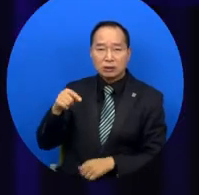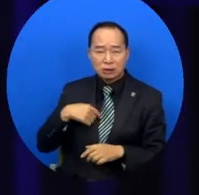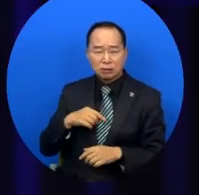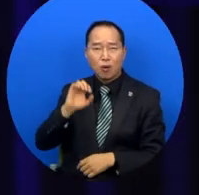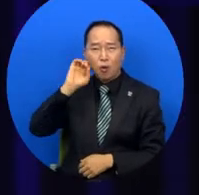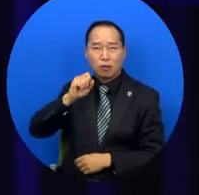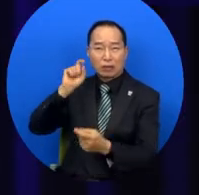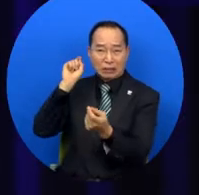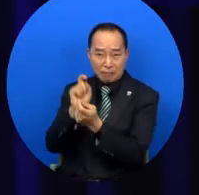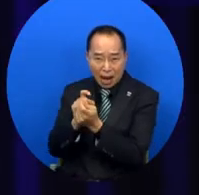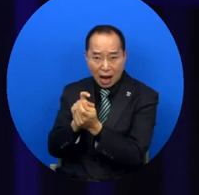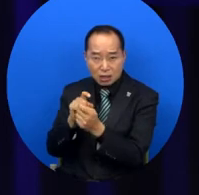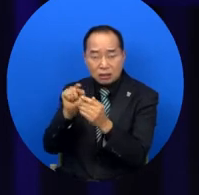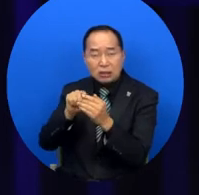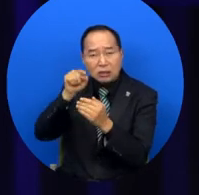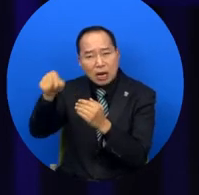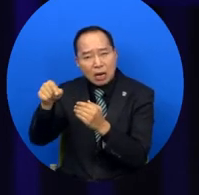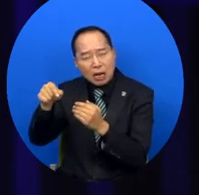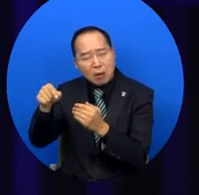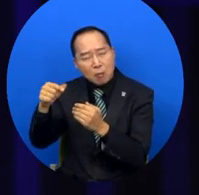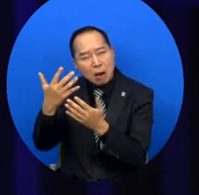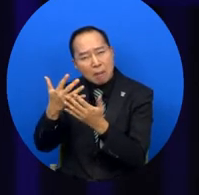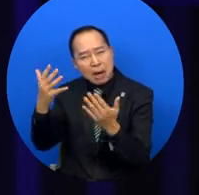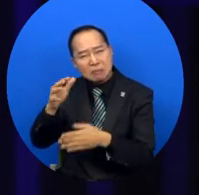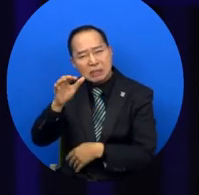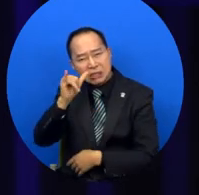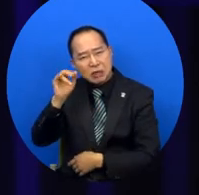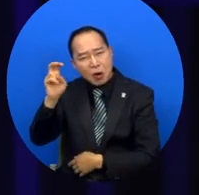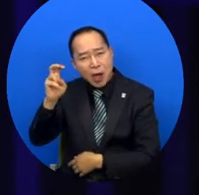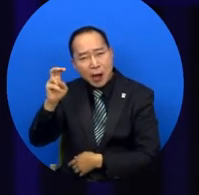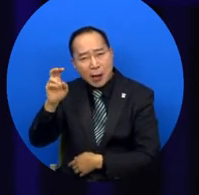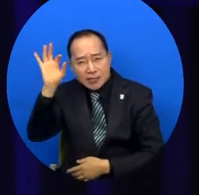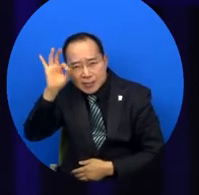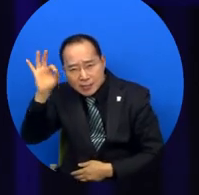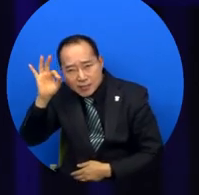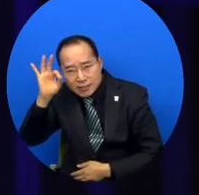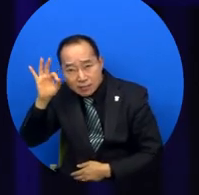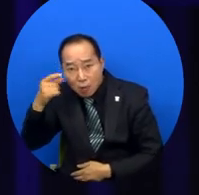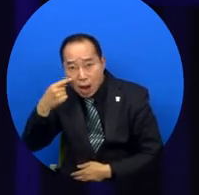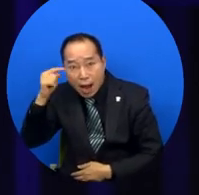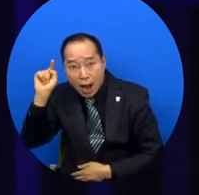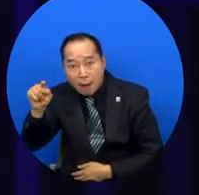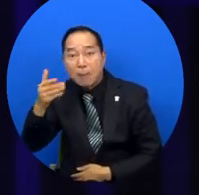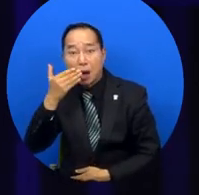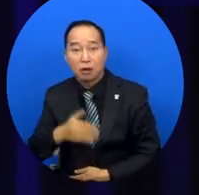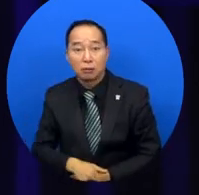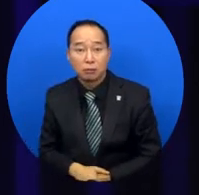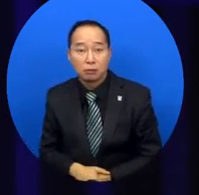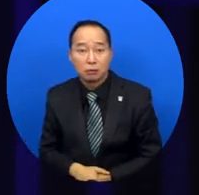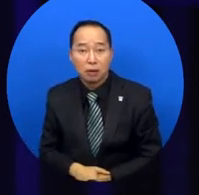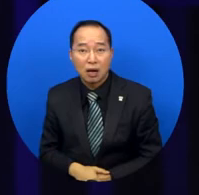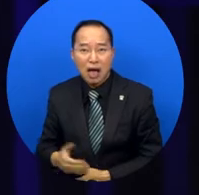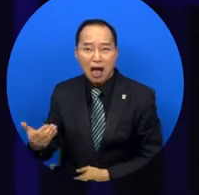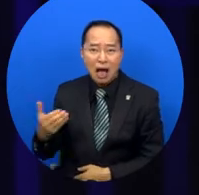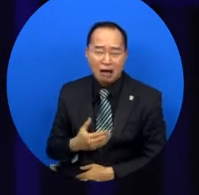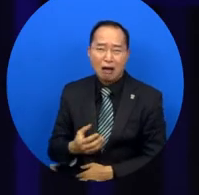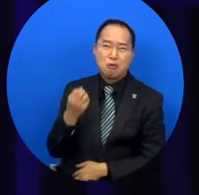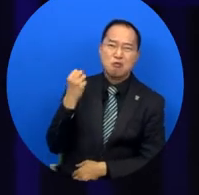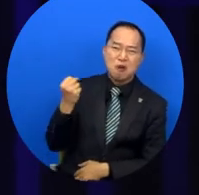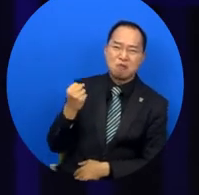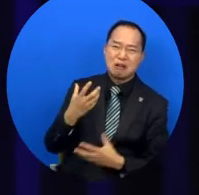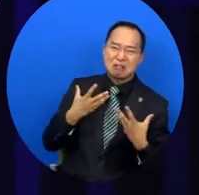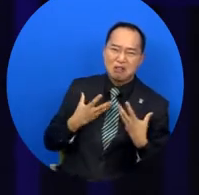내가 저 silver lining이 뭐가 있을 거야 라고 의지를 갖고 찾다 보면 뭐가 눈에 보입니다. 왜냐면